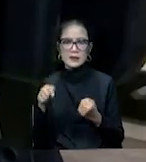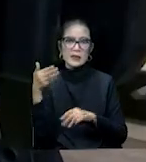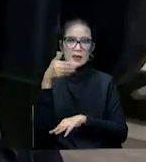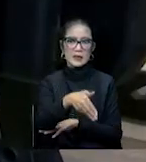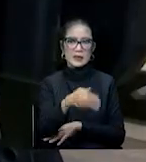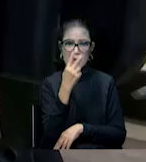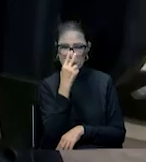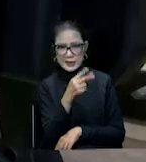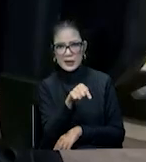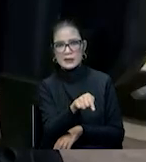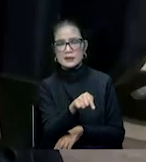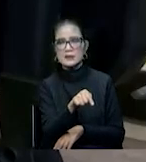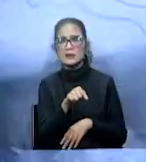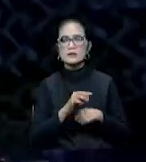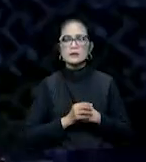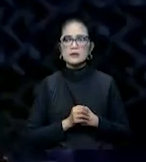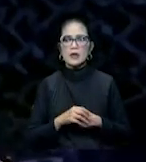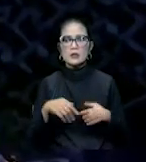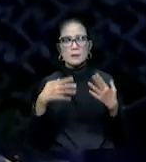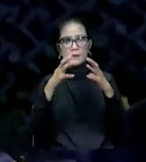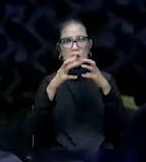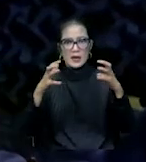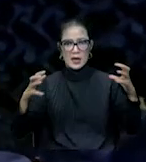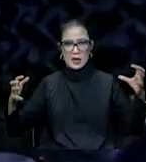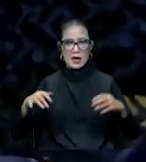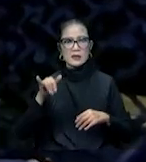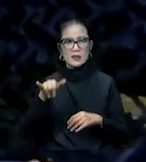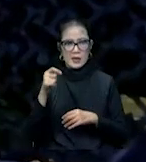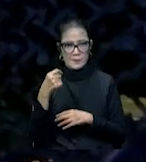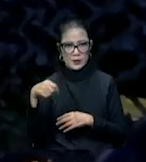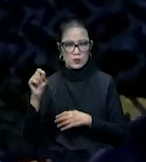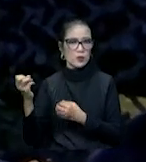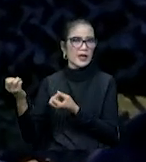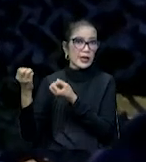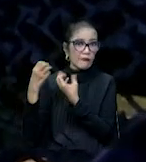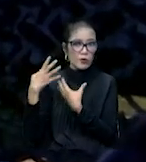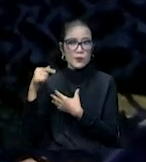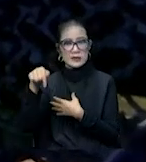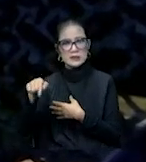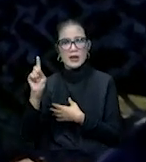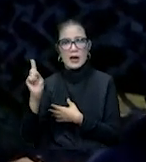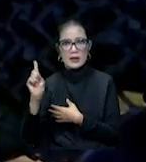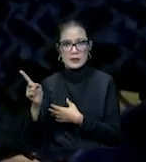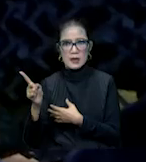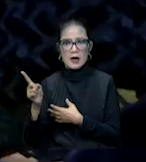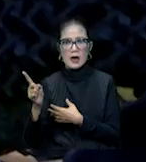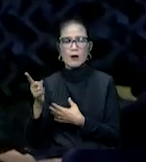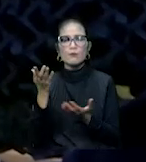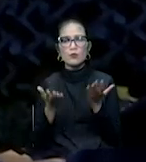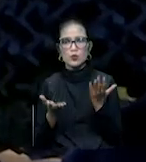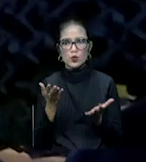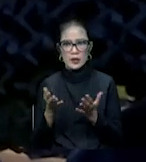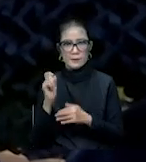datang melihat kemeriahannya Lah iya betul kita dapat informasi dan juga kita sudah mengetahui bahwa mungkin puncaknya besok